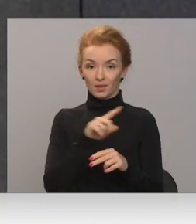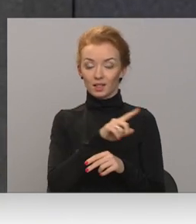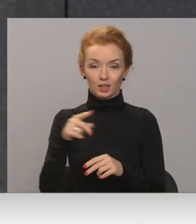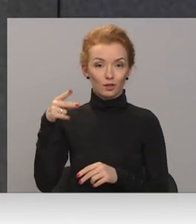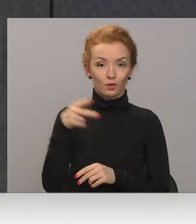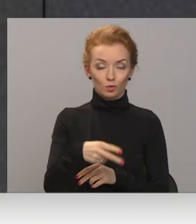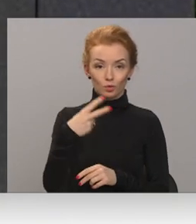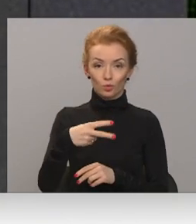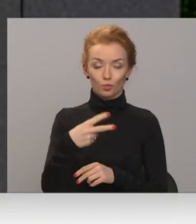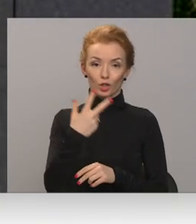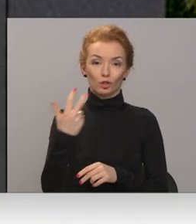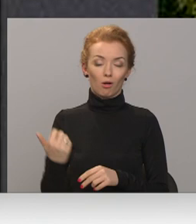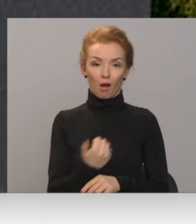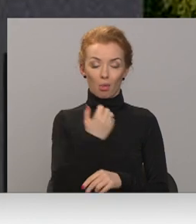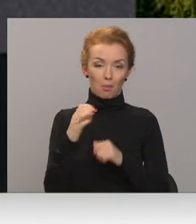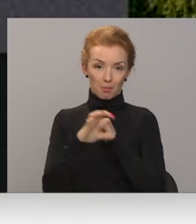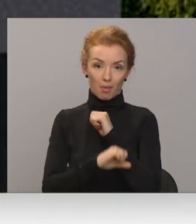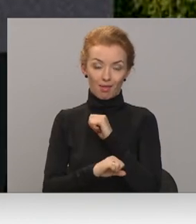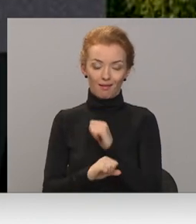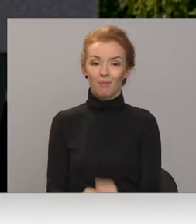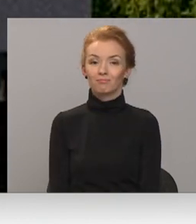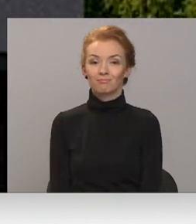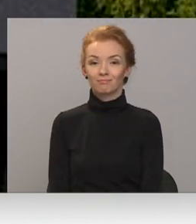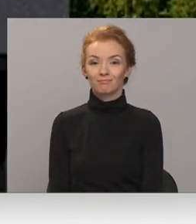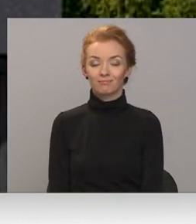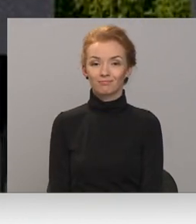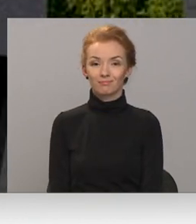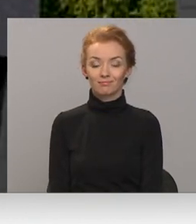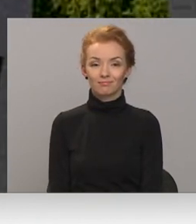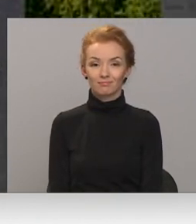2023. gada beigām. Sandra Leitāne, Andris Pāns, RTV.